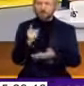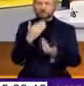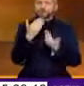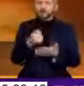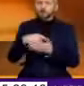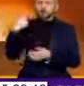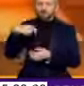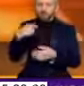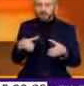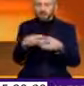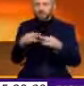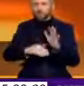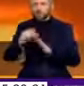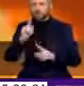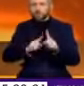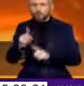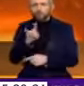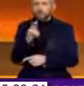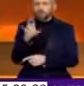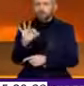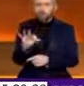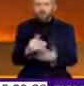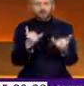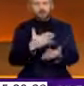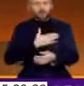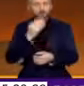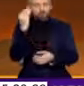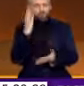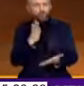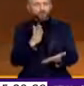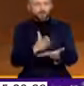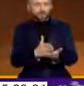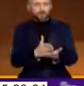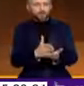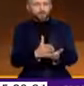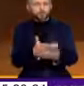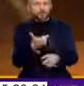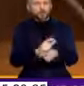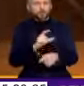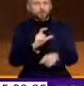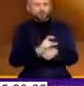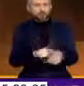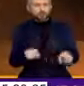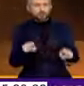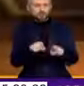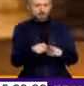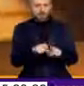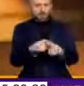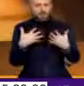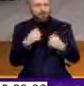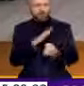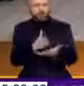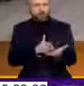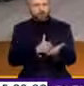до президента, Кабміну, Верховної Ради та сьогодні, РНБО? Сьогодні, на нашу думку, є дуже така, якби, нездорова